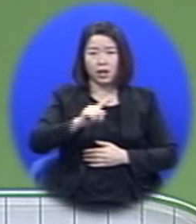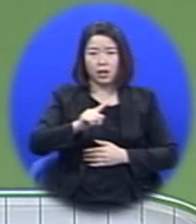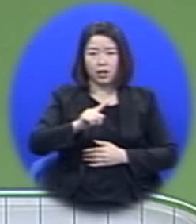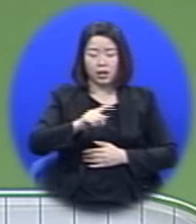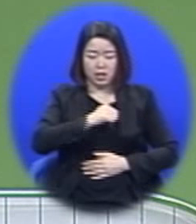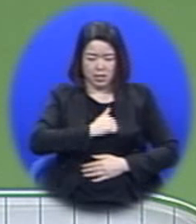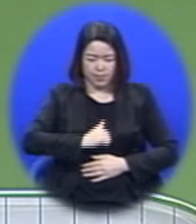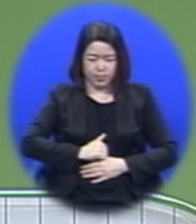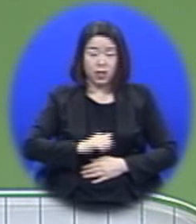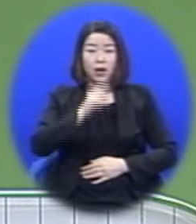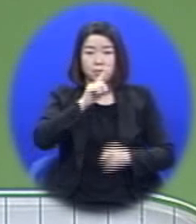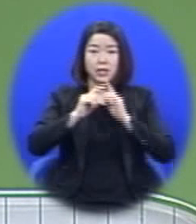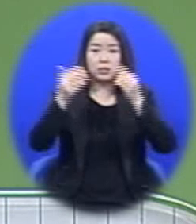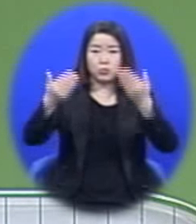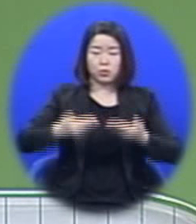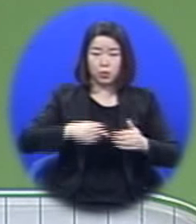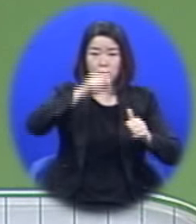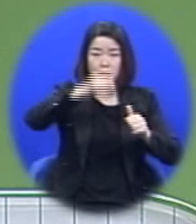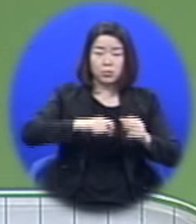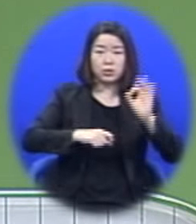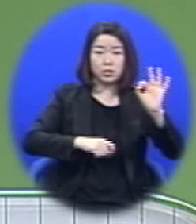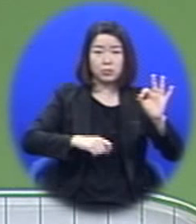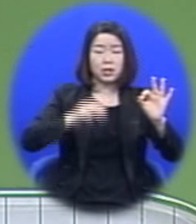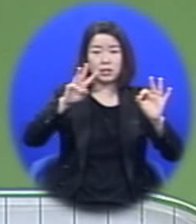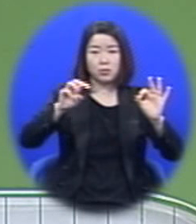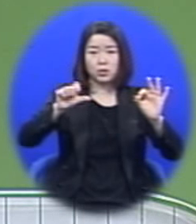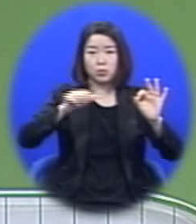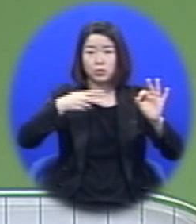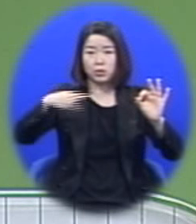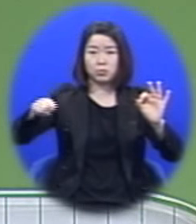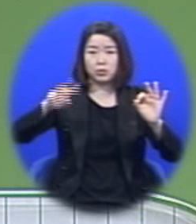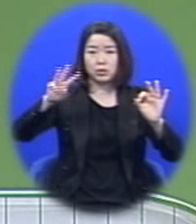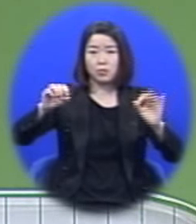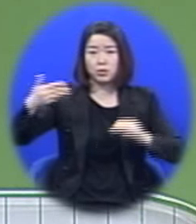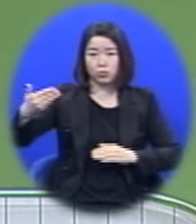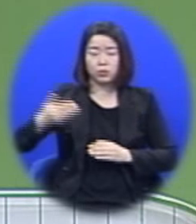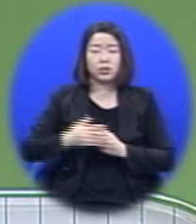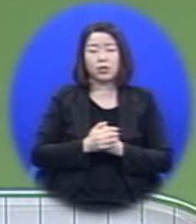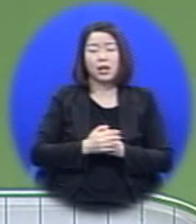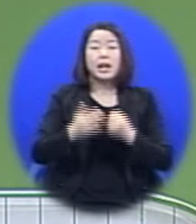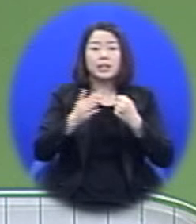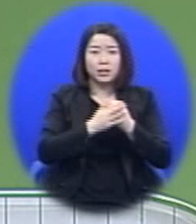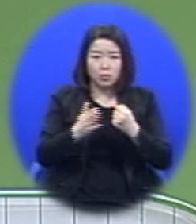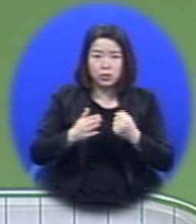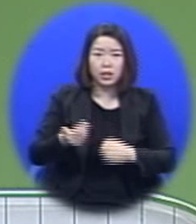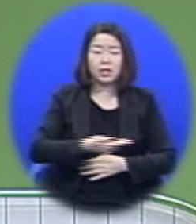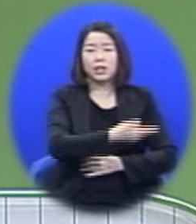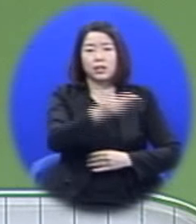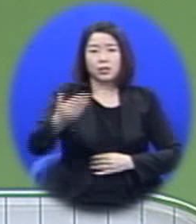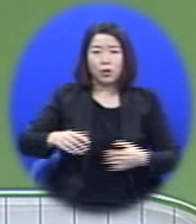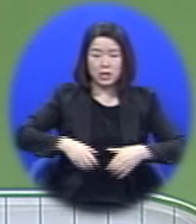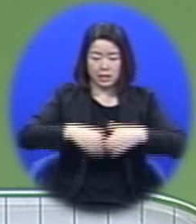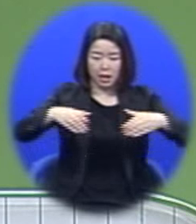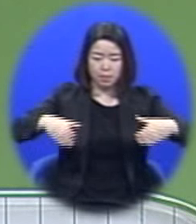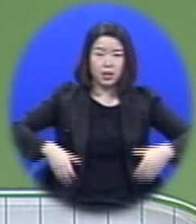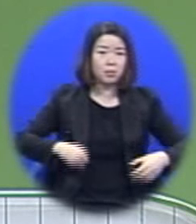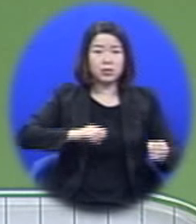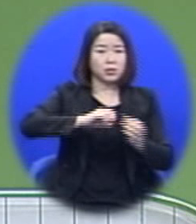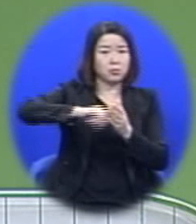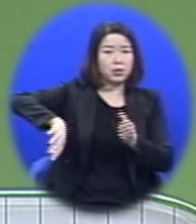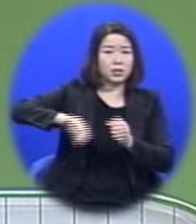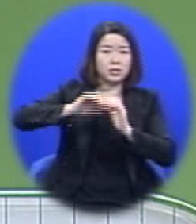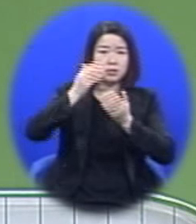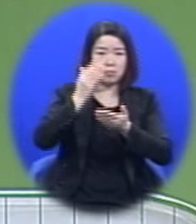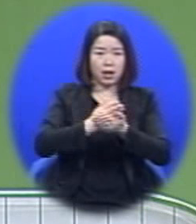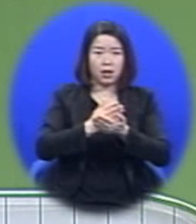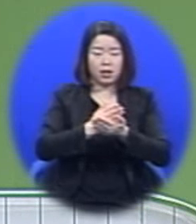인내하라고 말씀합니다. 히브리서 10장 35절부터 39절입니다. 그러므로 너희 담대함을 버리지